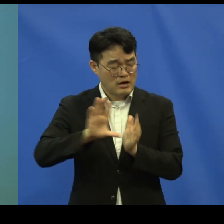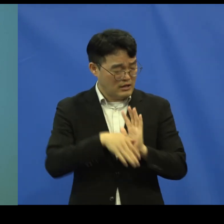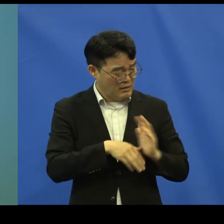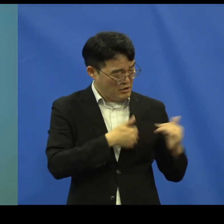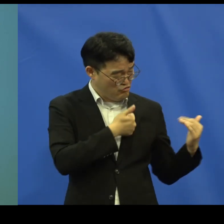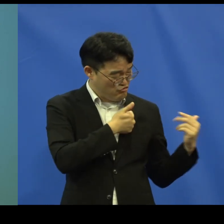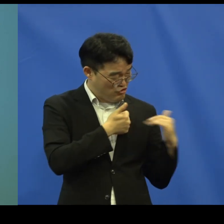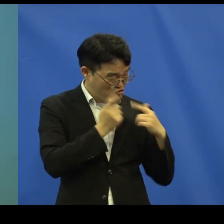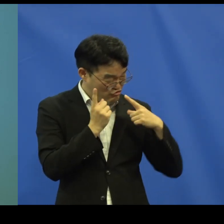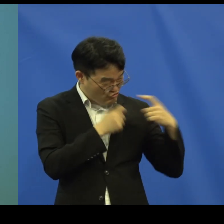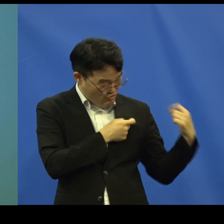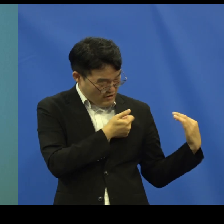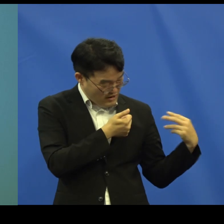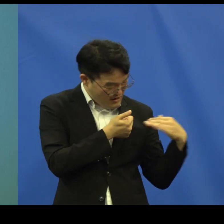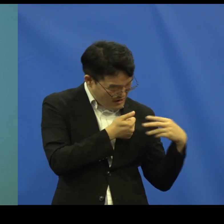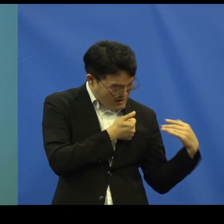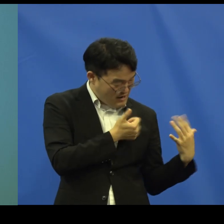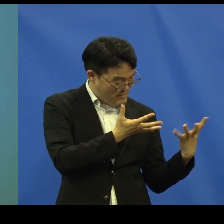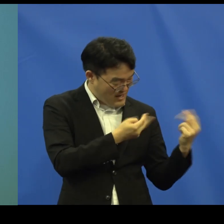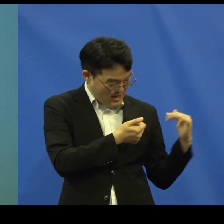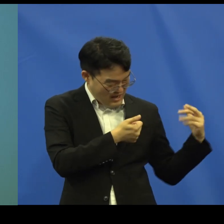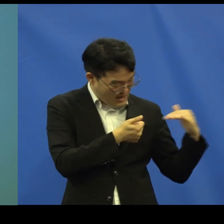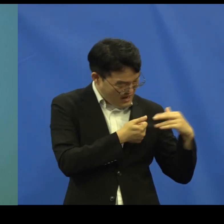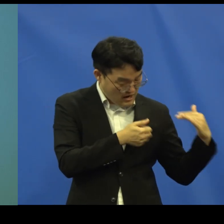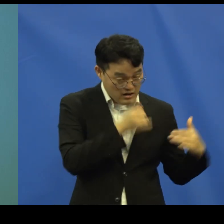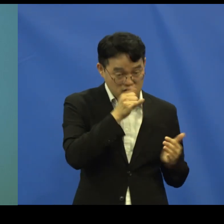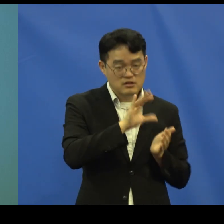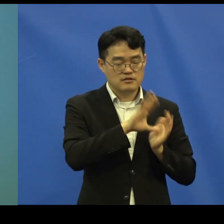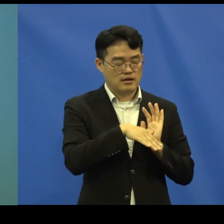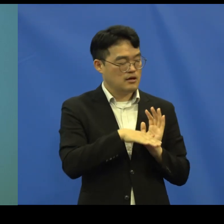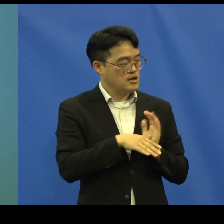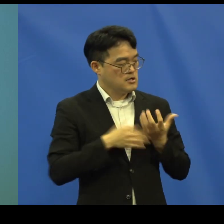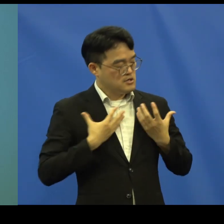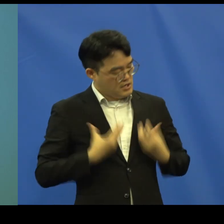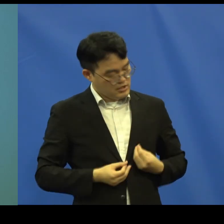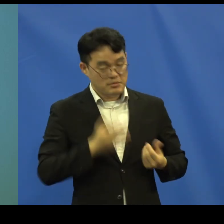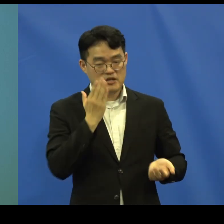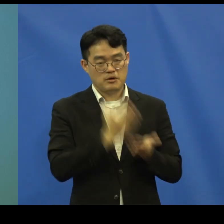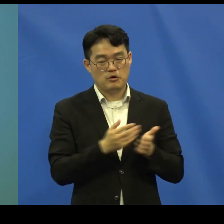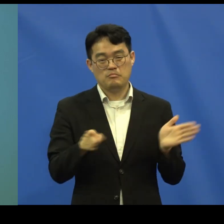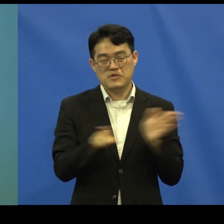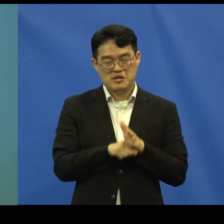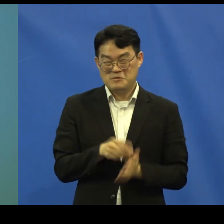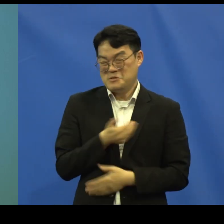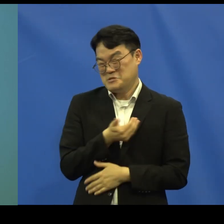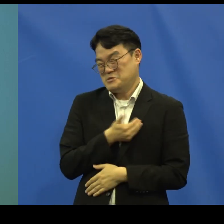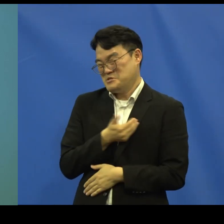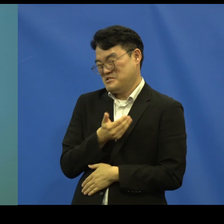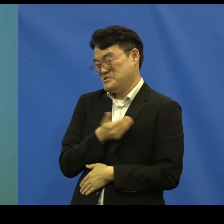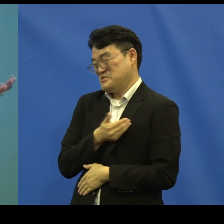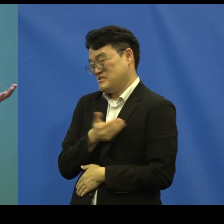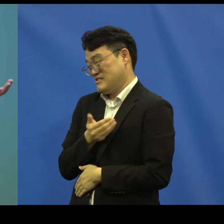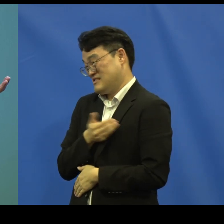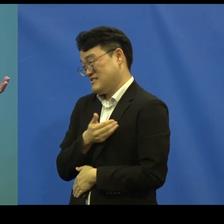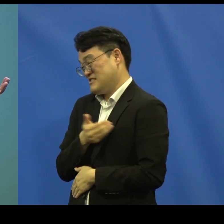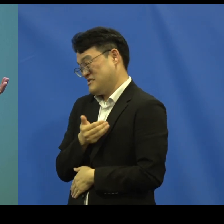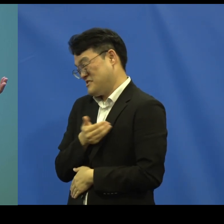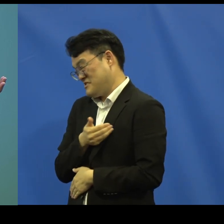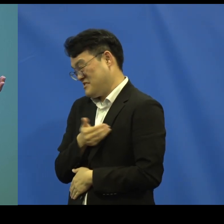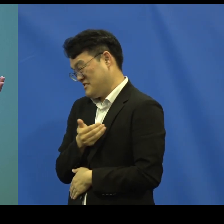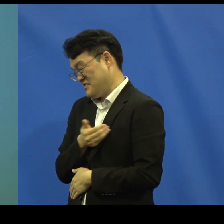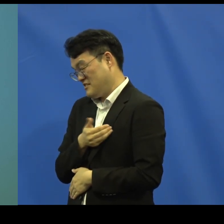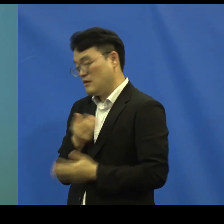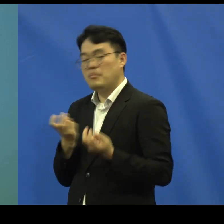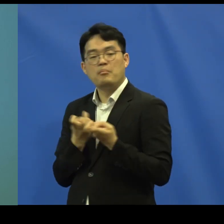속에 낙심하지 않고 이 믿음의 길을 인내하고 갈 수 있는 비결은 뭘까요? 하늘문이 열리는